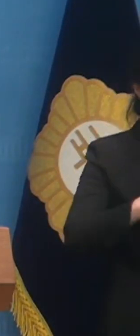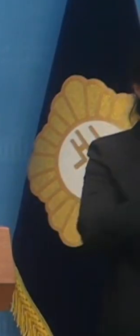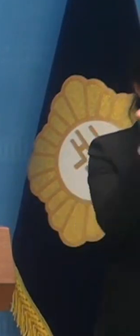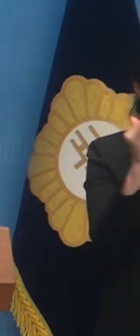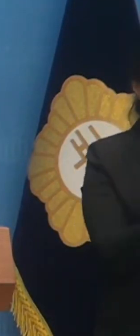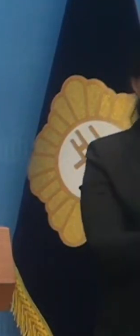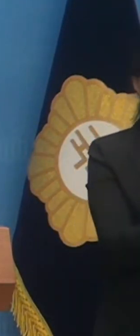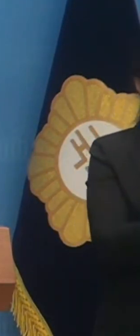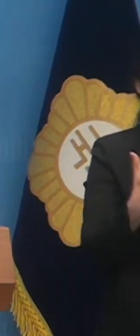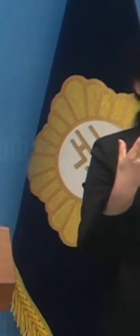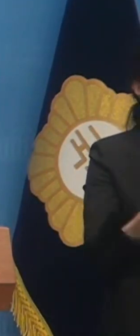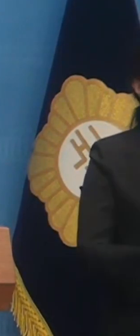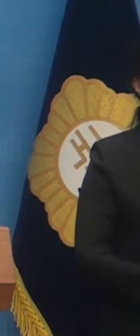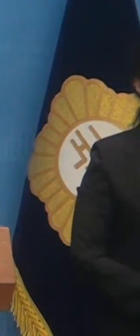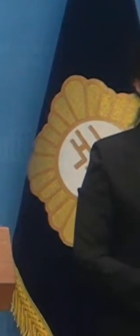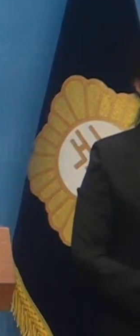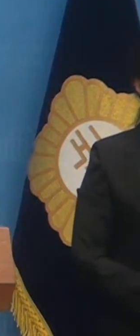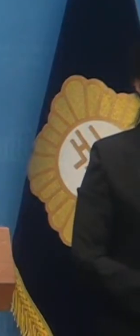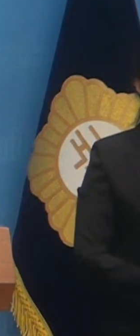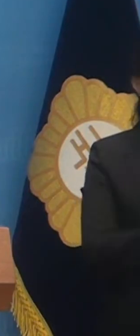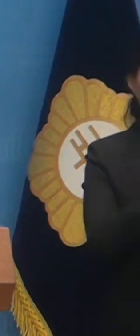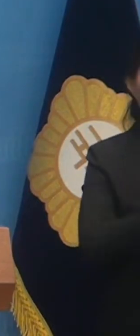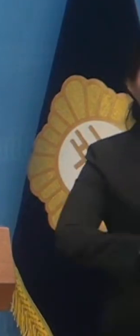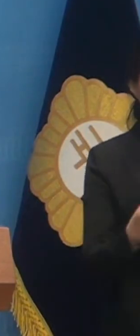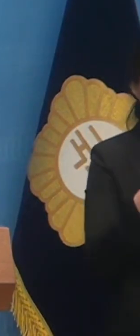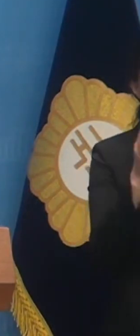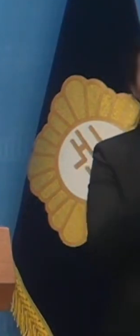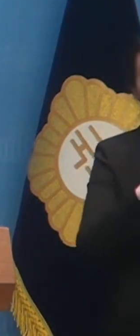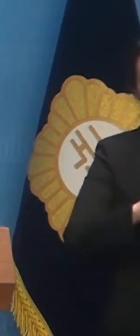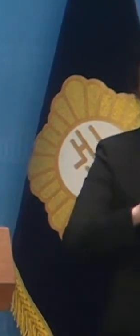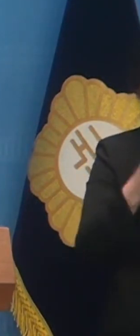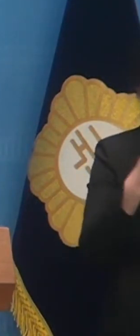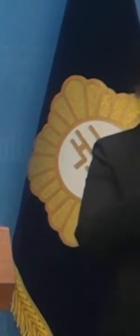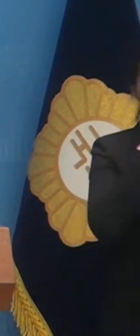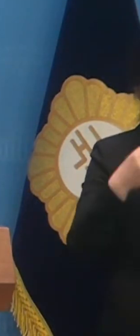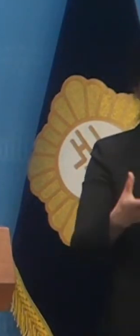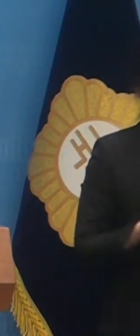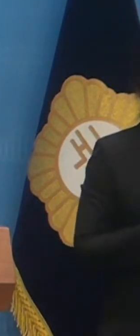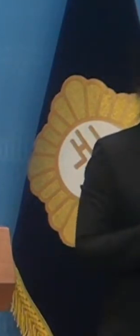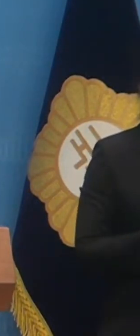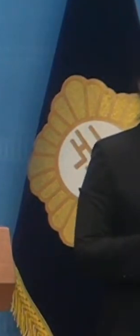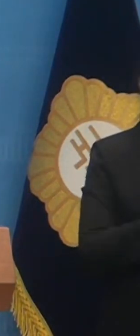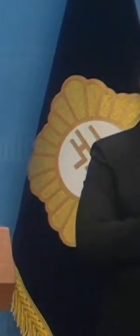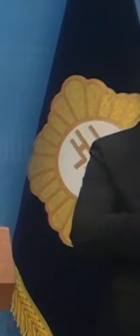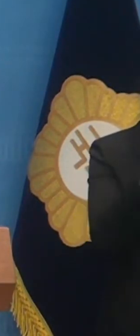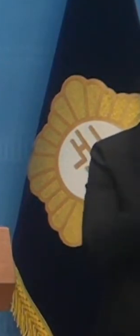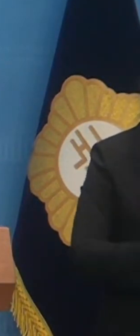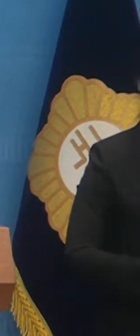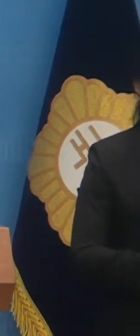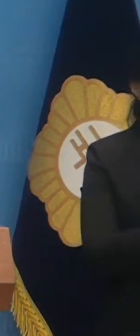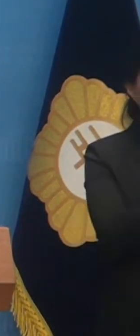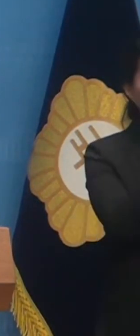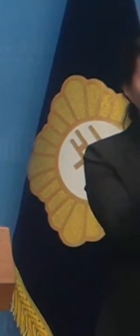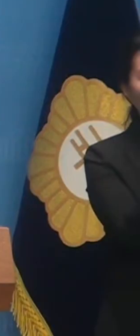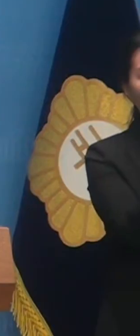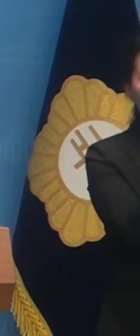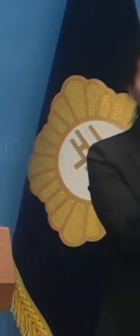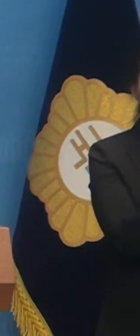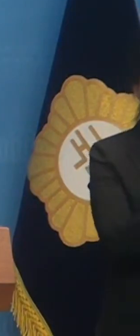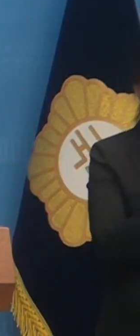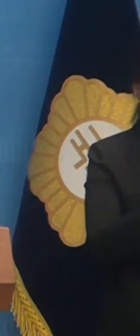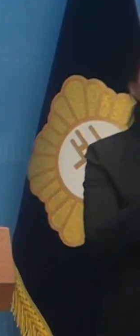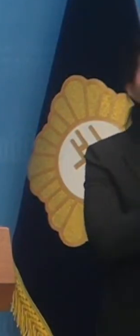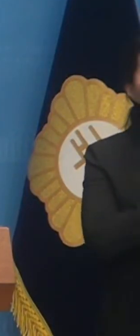공직사회를 조롱하는 일입니다. 차명 부동산, 차명 대출, 오죽하면 오 수석의 호가